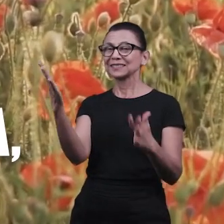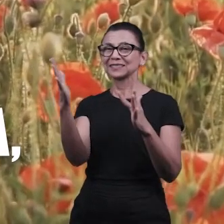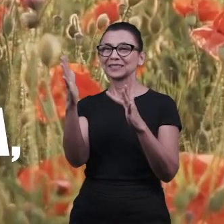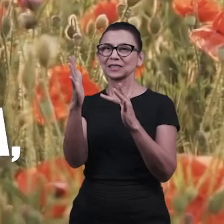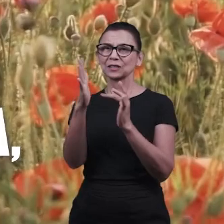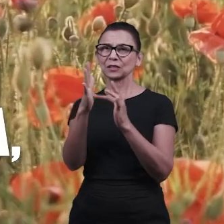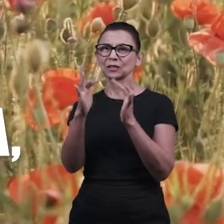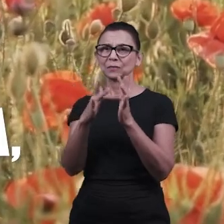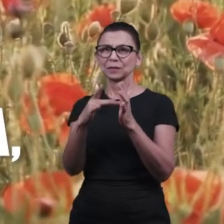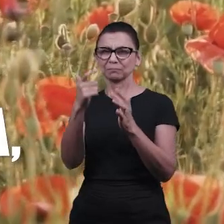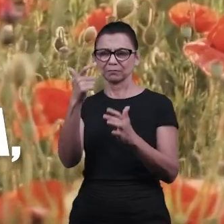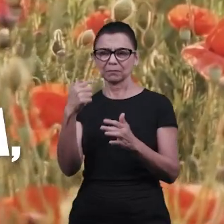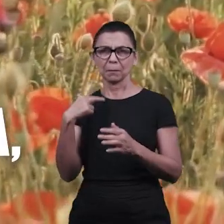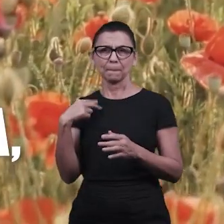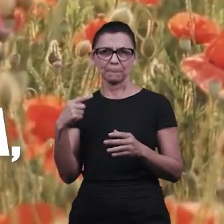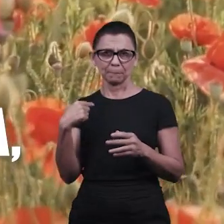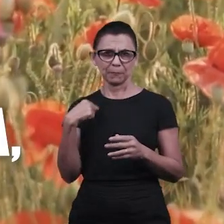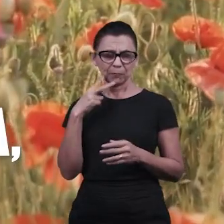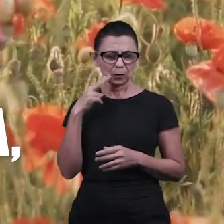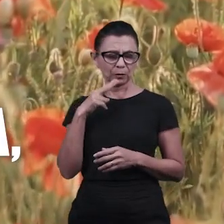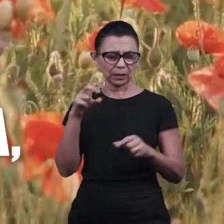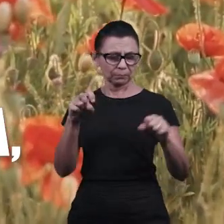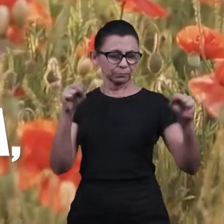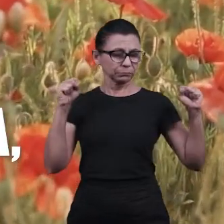Jesus buscou-me com seus